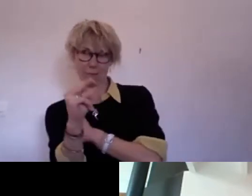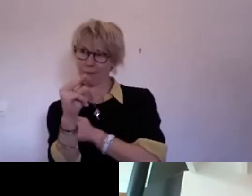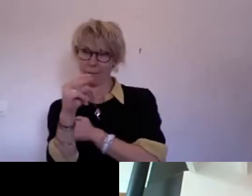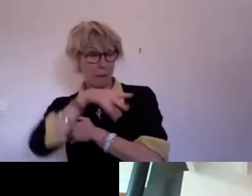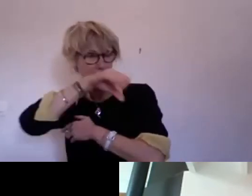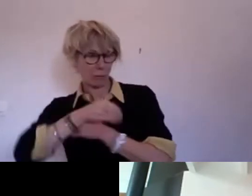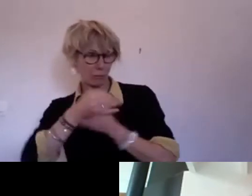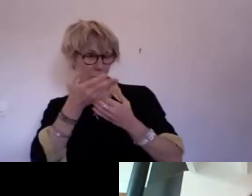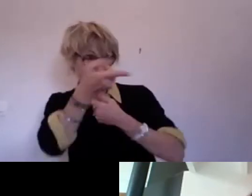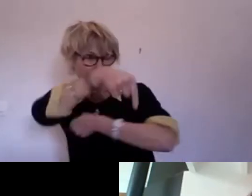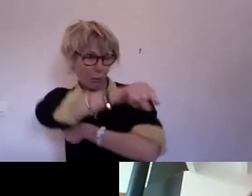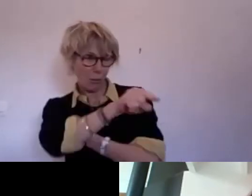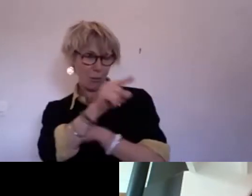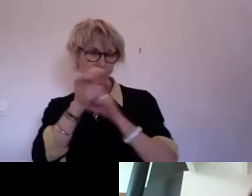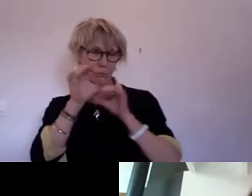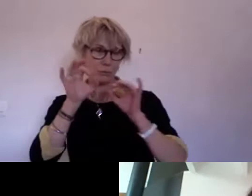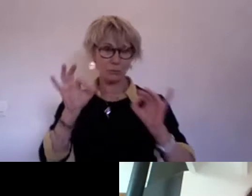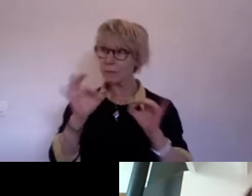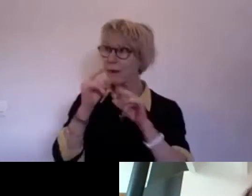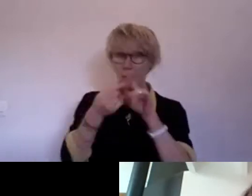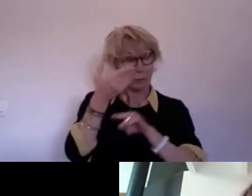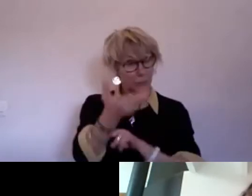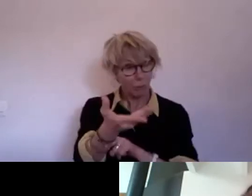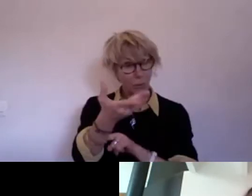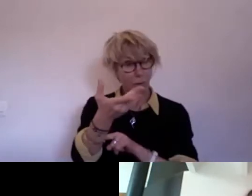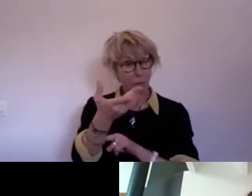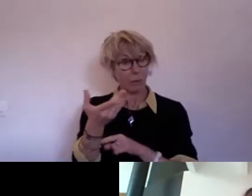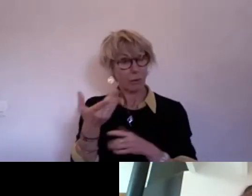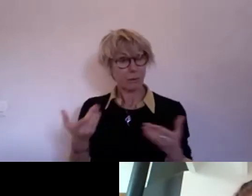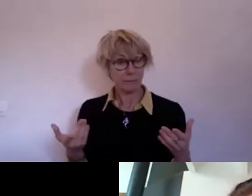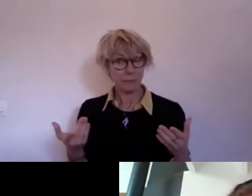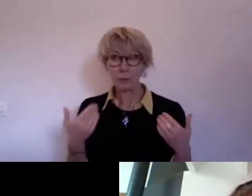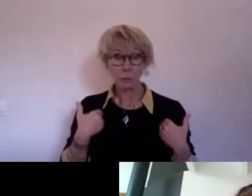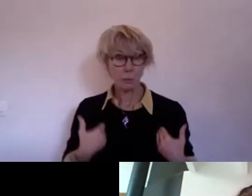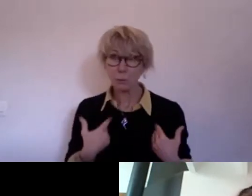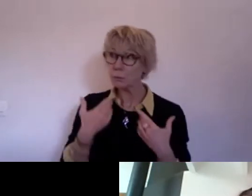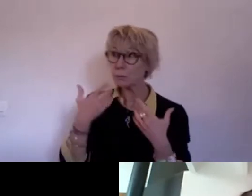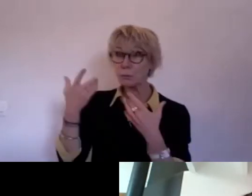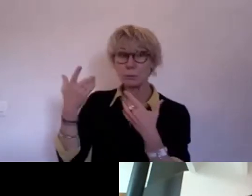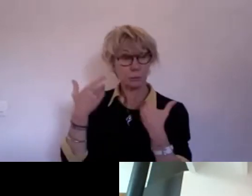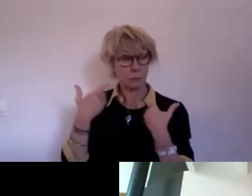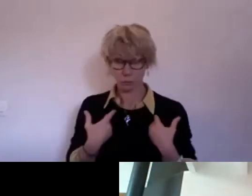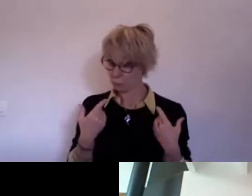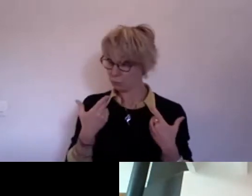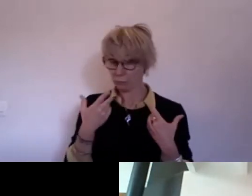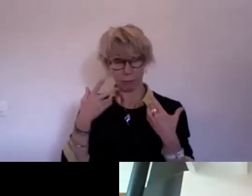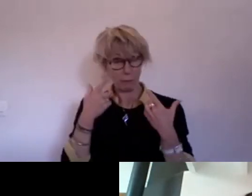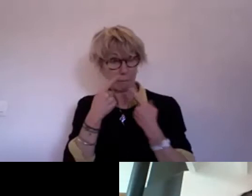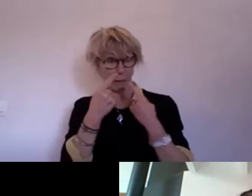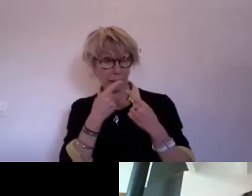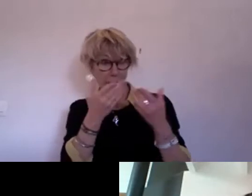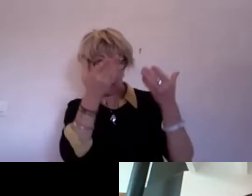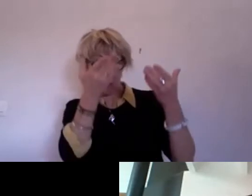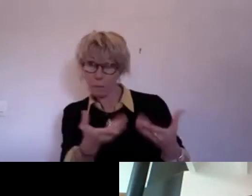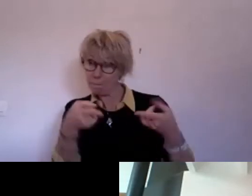eux. Et c'est important aussi pour nous de voir qu'on s'adresse à eux comme des personnes